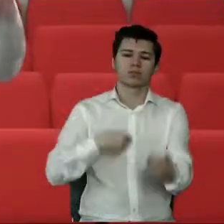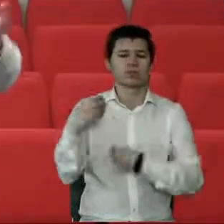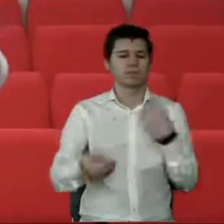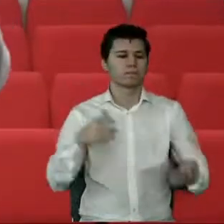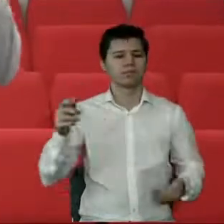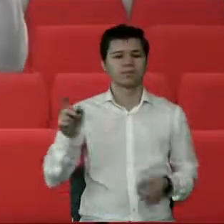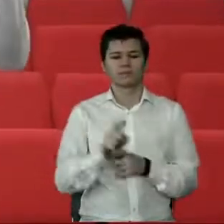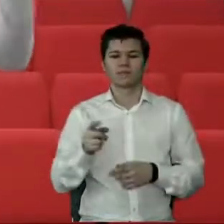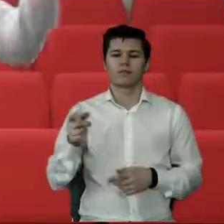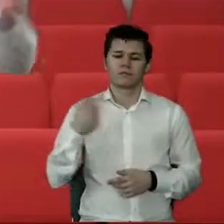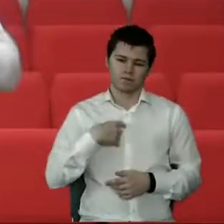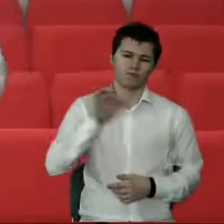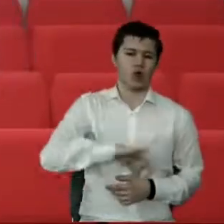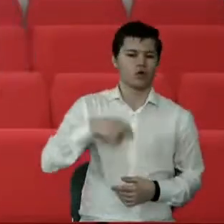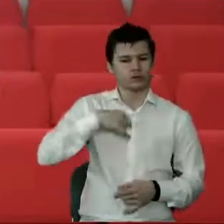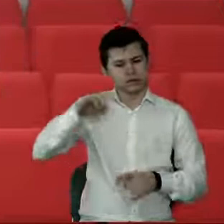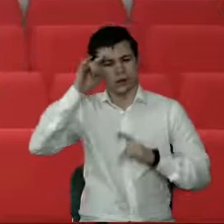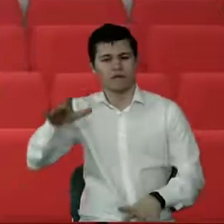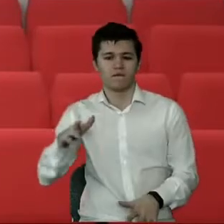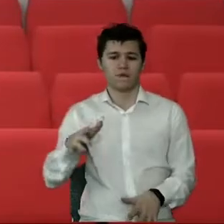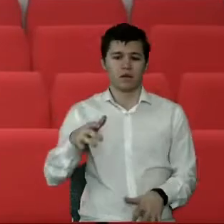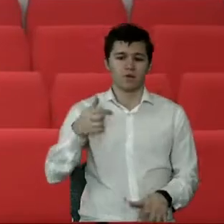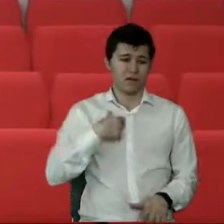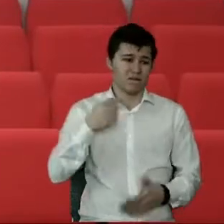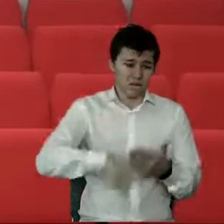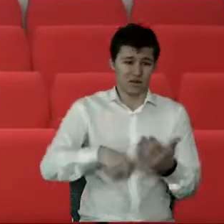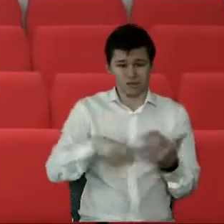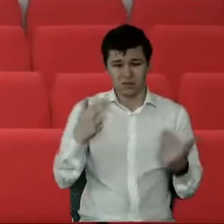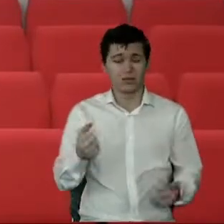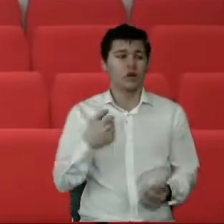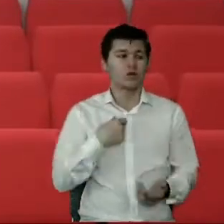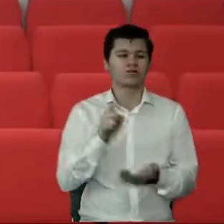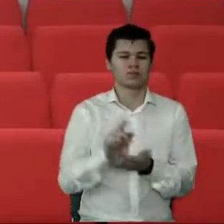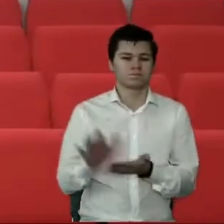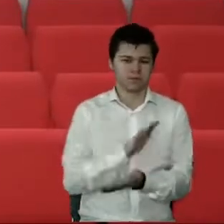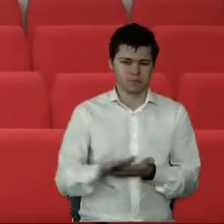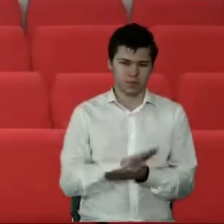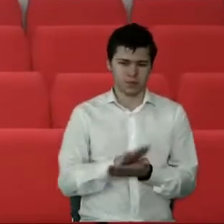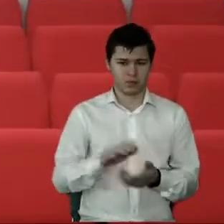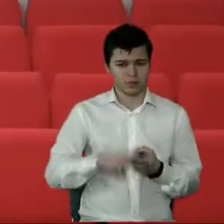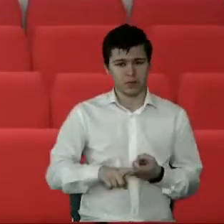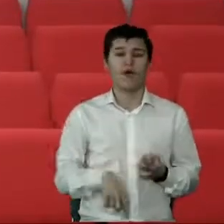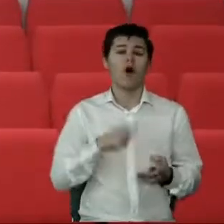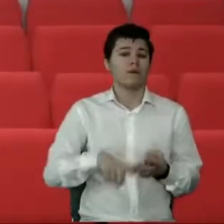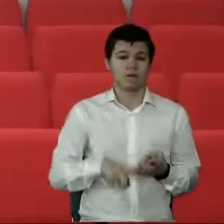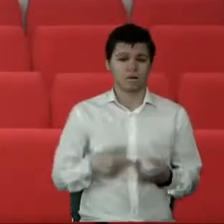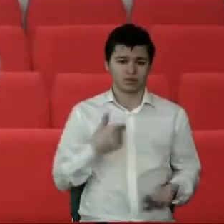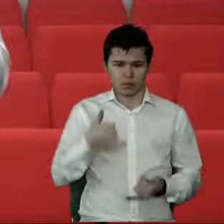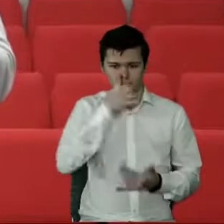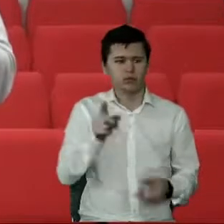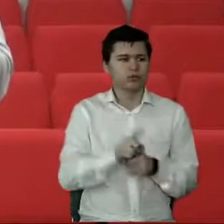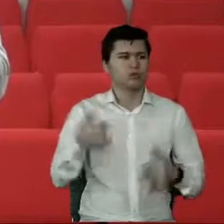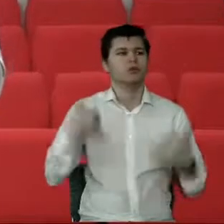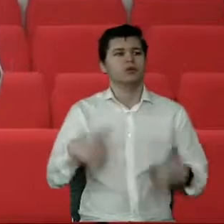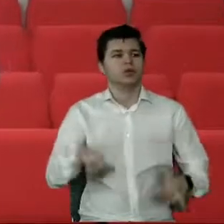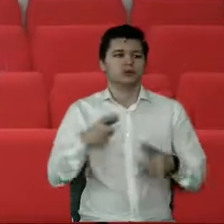какие-то чудодейства делать, там, грозы останавливать и дожди вызывать. Абсолютно не это люди в нас видят каждый день. В первую очередь люди в нас